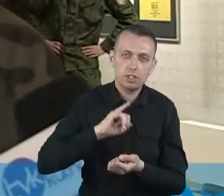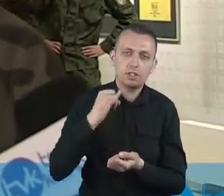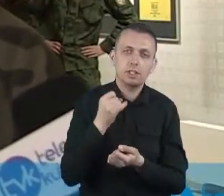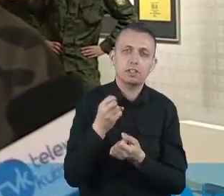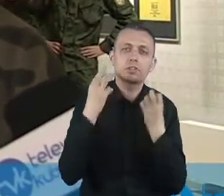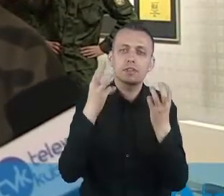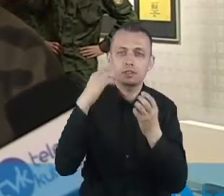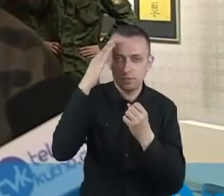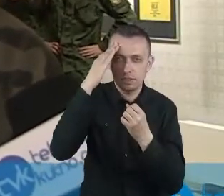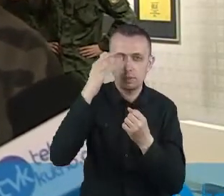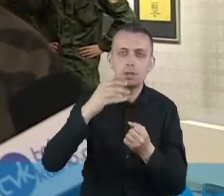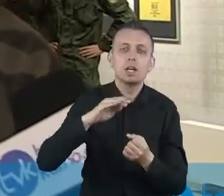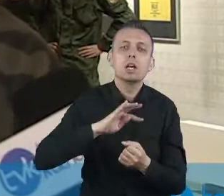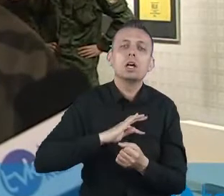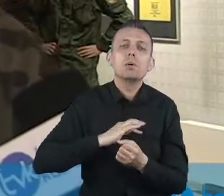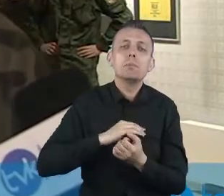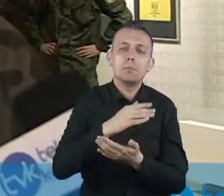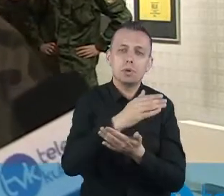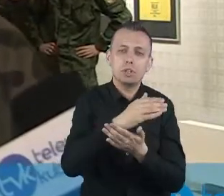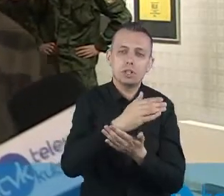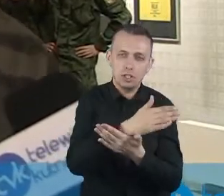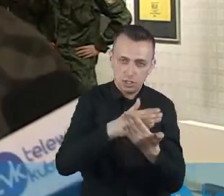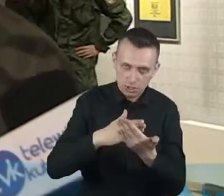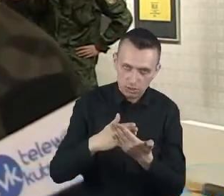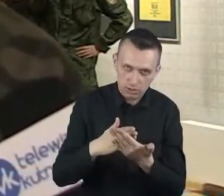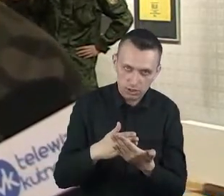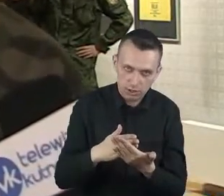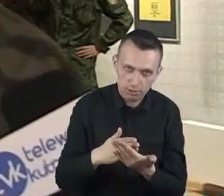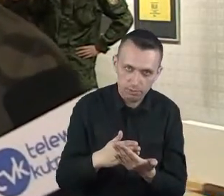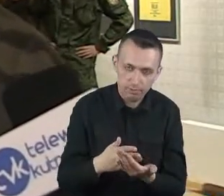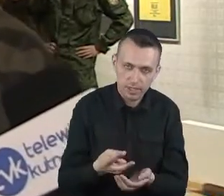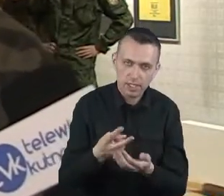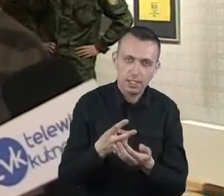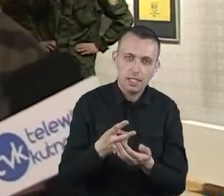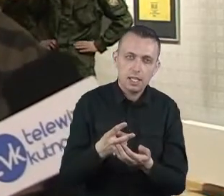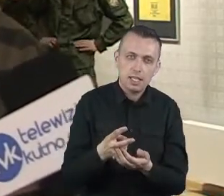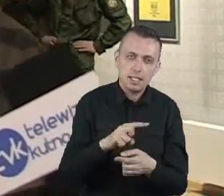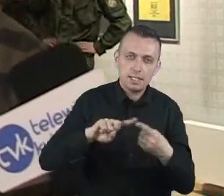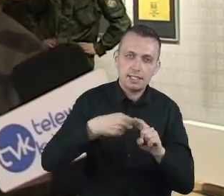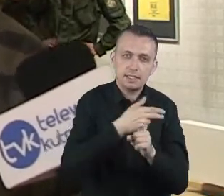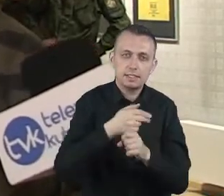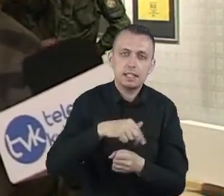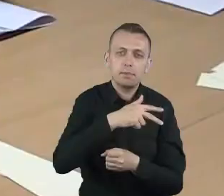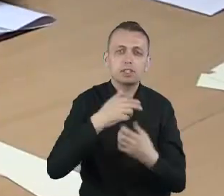dotyczył tak naprawdę życia codziennego każdego z nas, ponieważ był to patriotyczny savoir vivre. Czyli było to po prostu